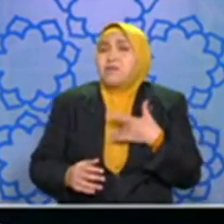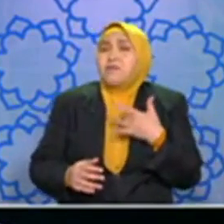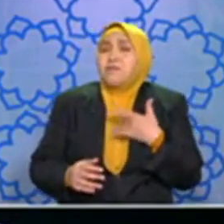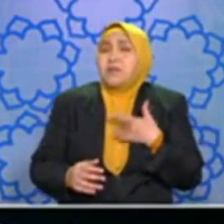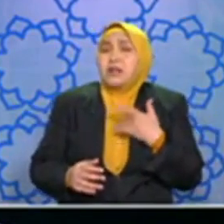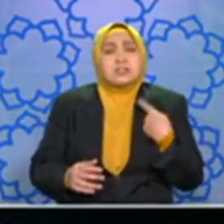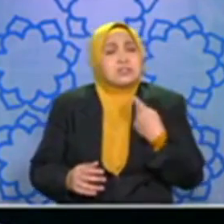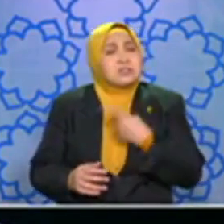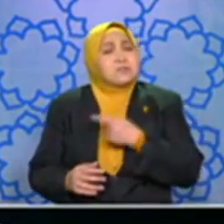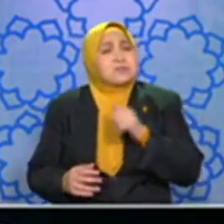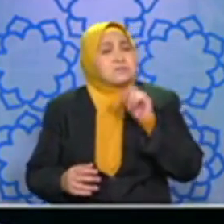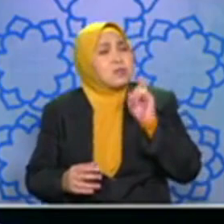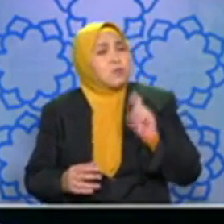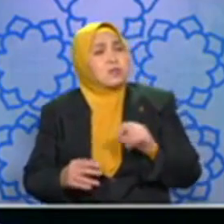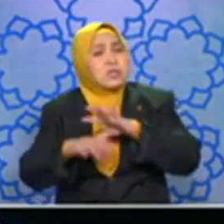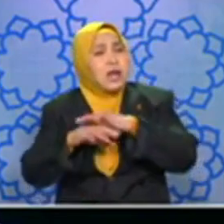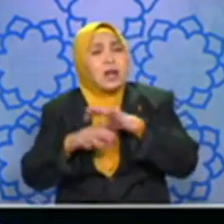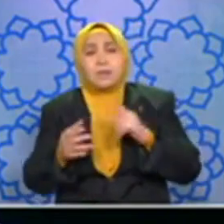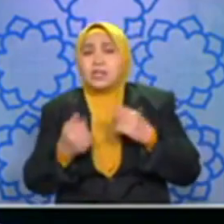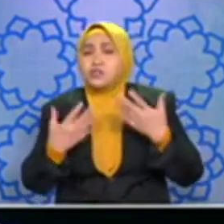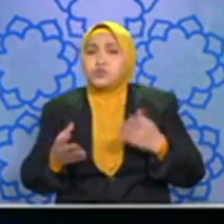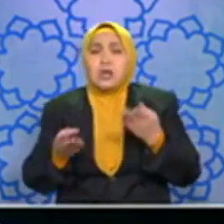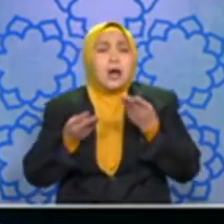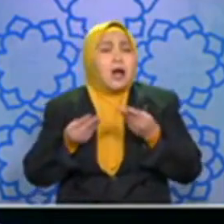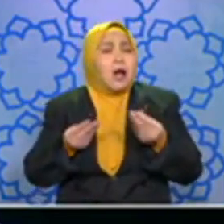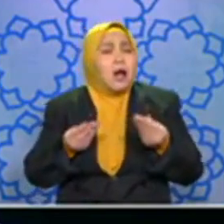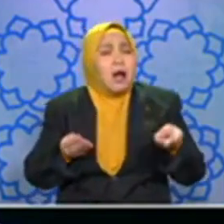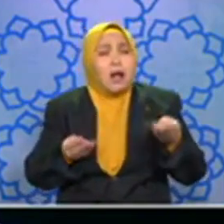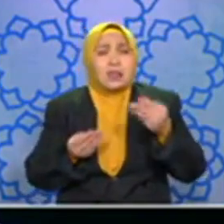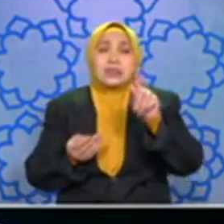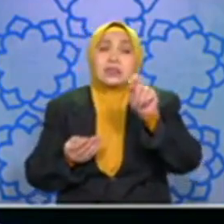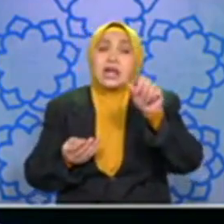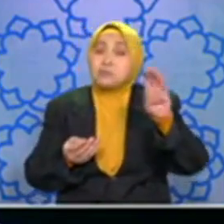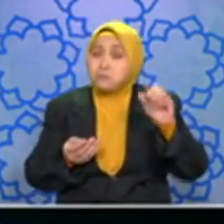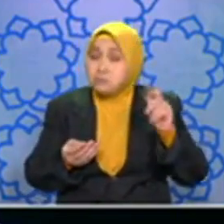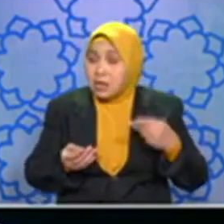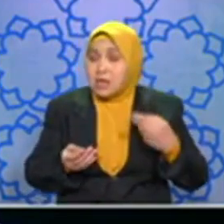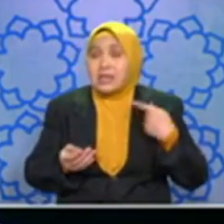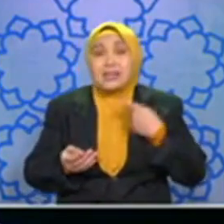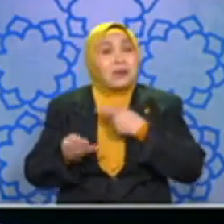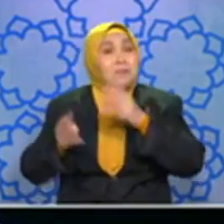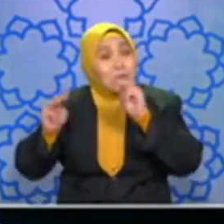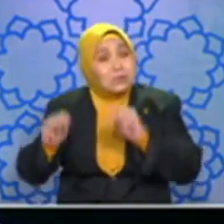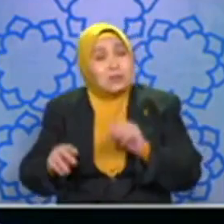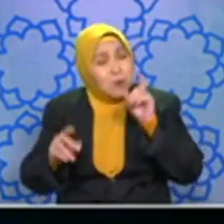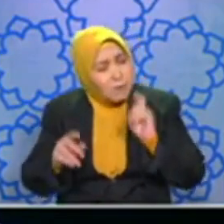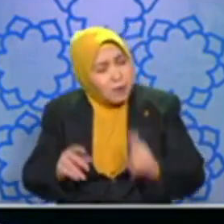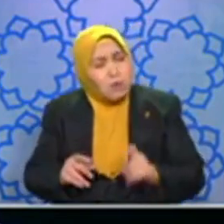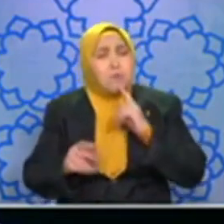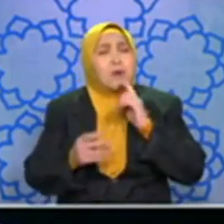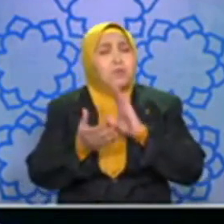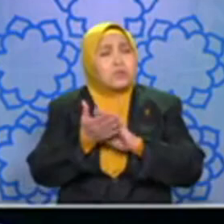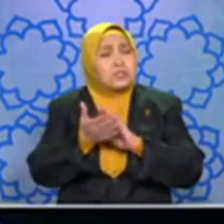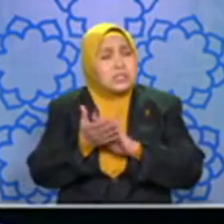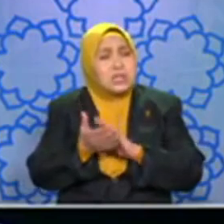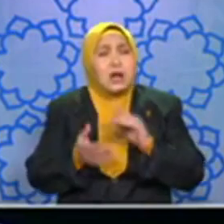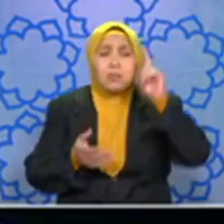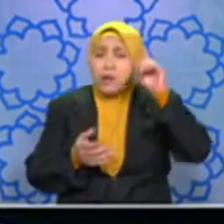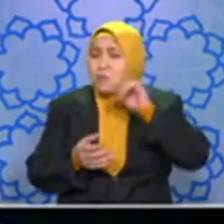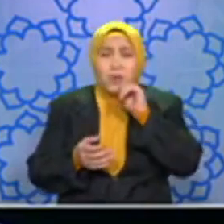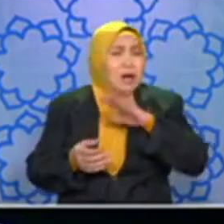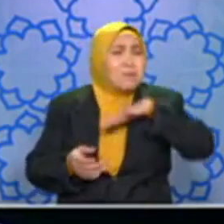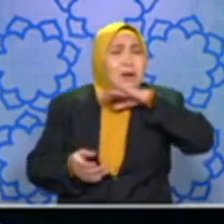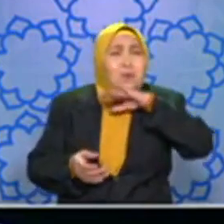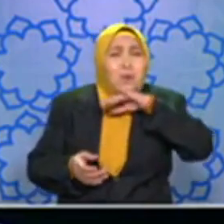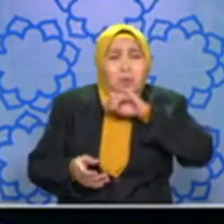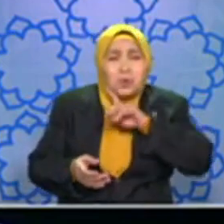bila semua alam ini sudah bertasbih, kita juga perlu bertasbih mensucikan Allah, bukan mengotorkan ataupun bagi